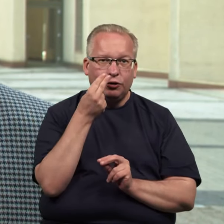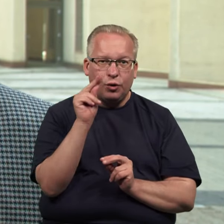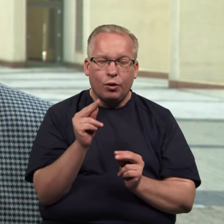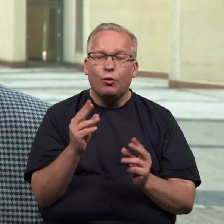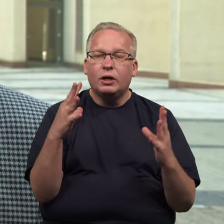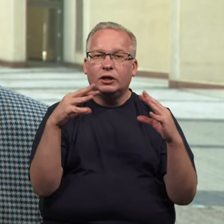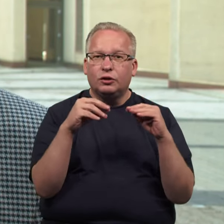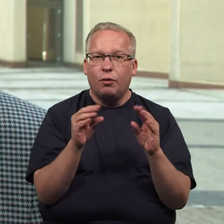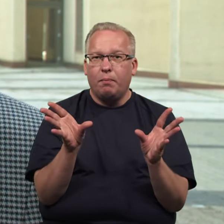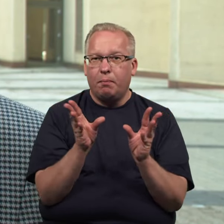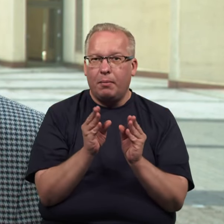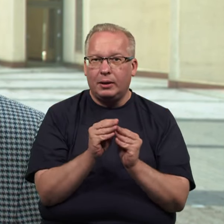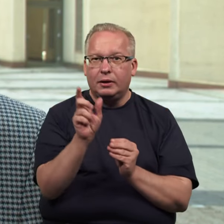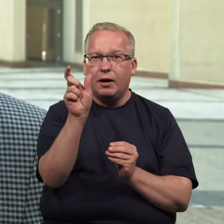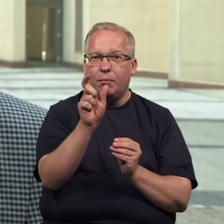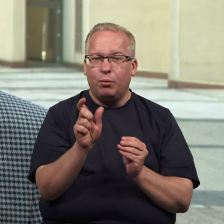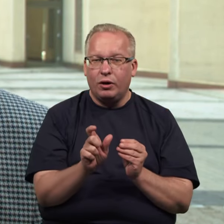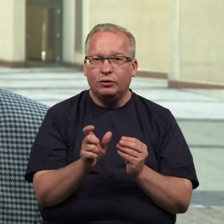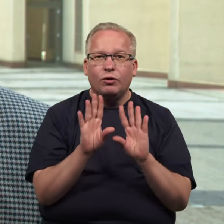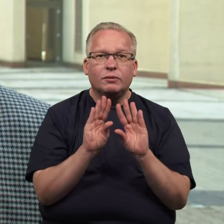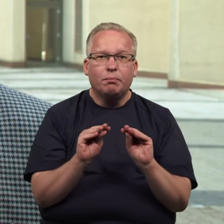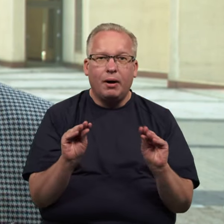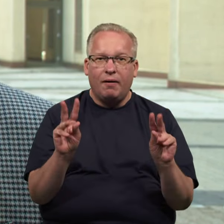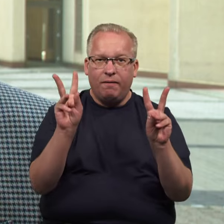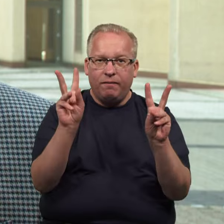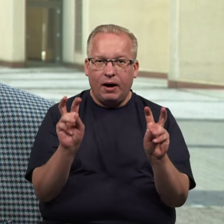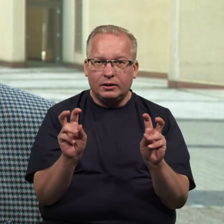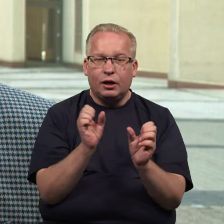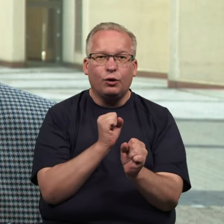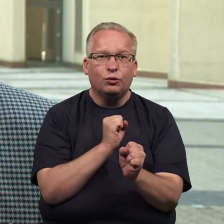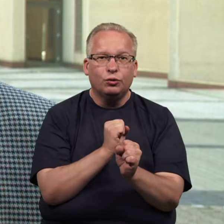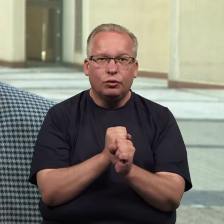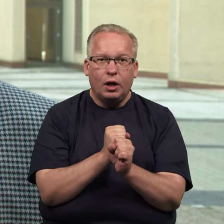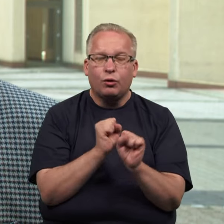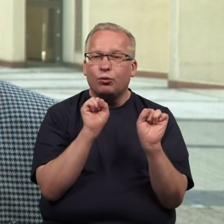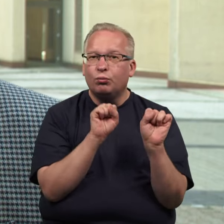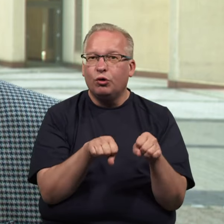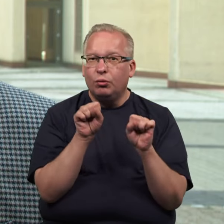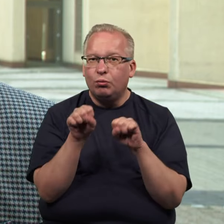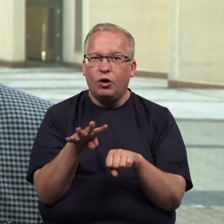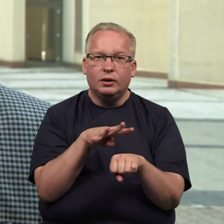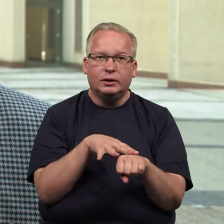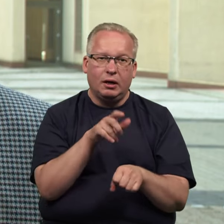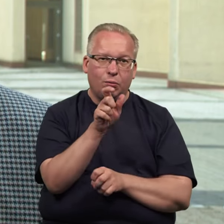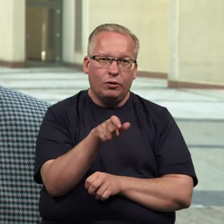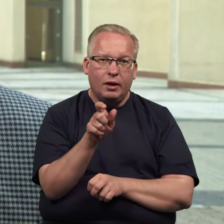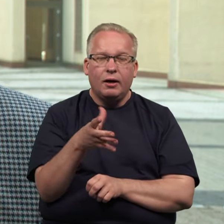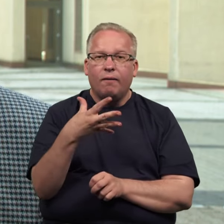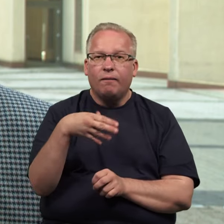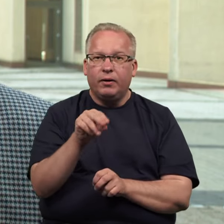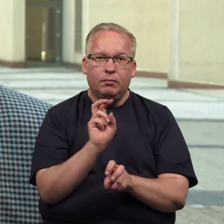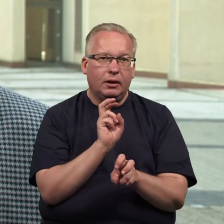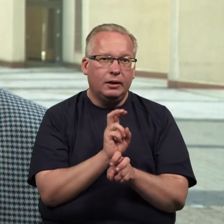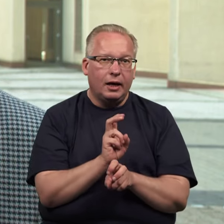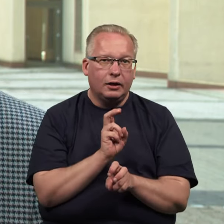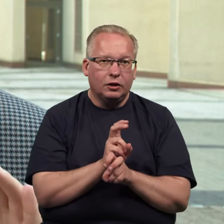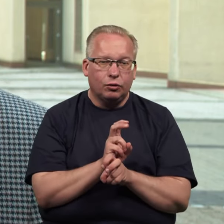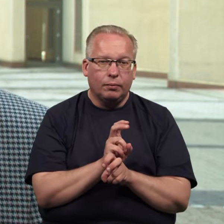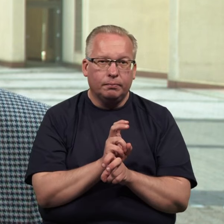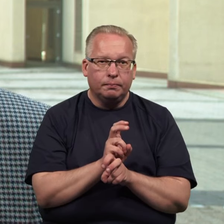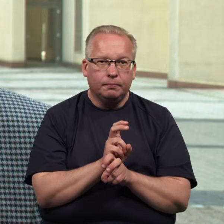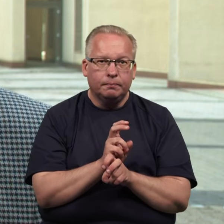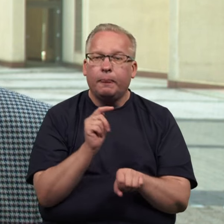įsijungia į bendrą poezijos pavasarį ir sudaro galimybės ir Seimo nariam, ir visiems lankytojams taip pat